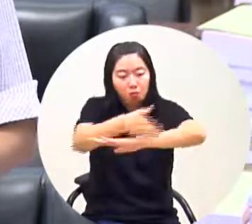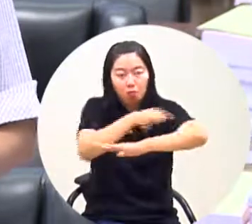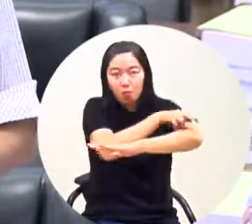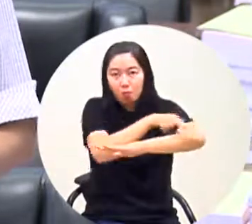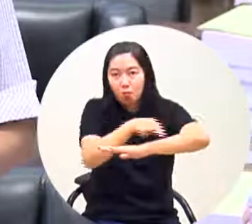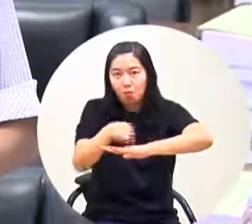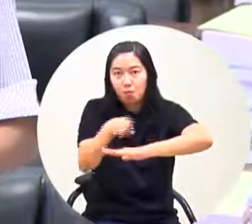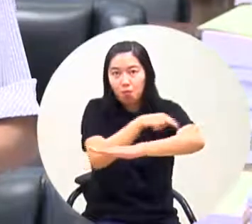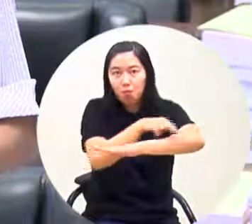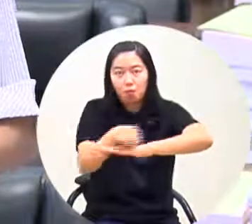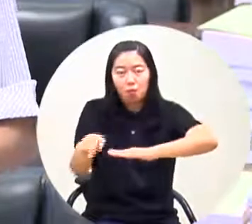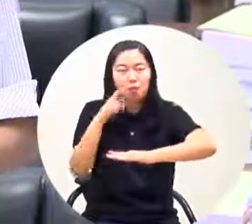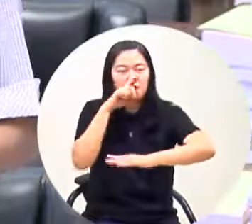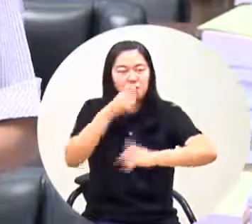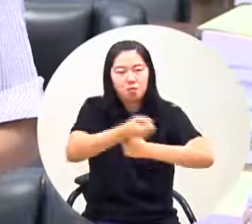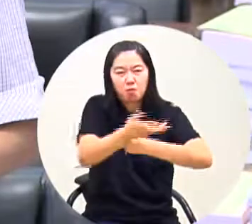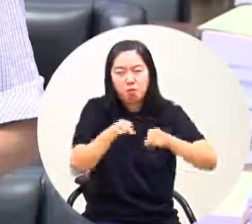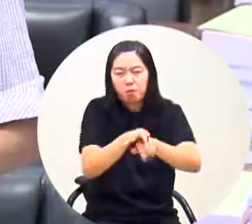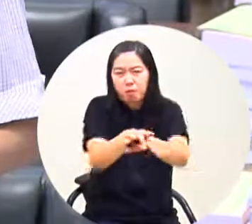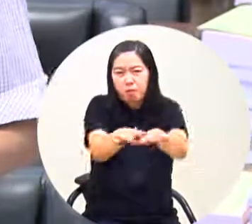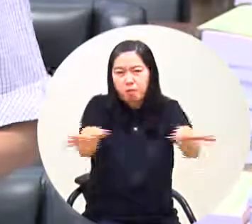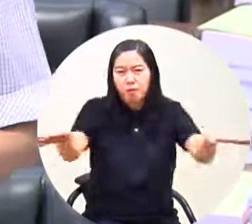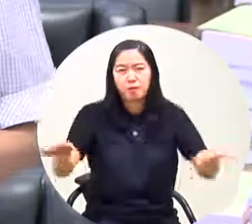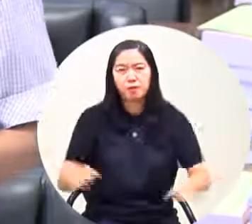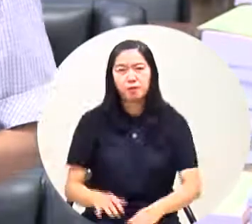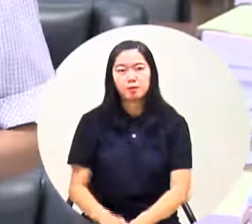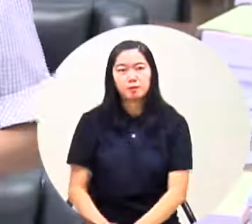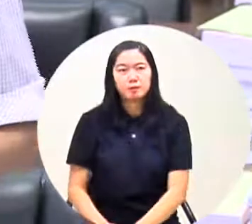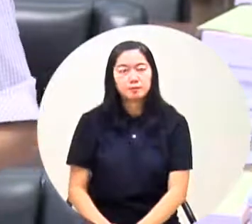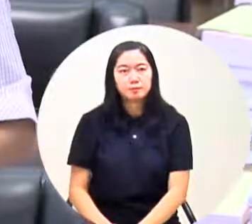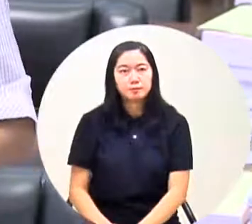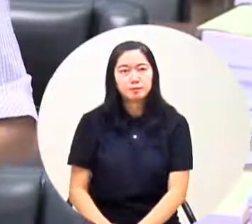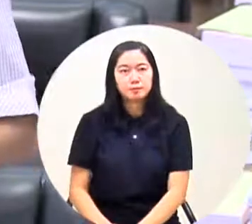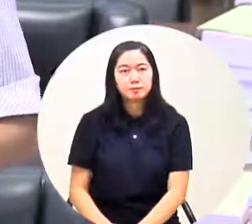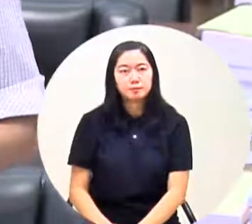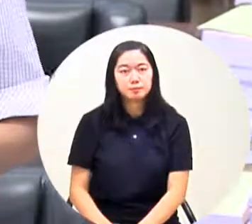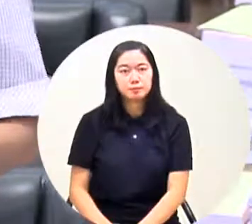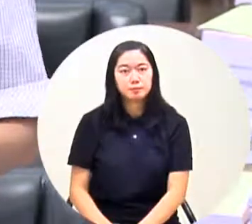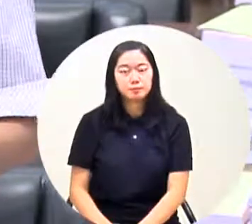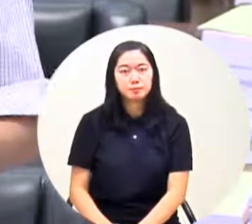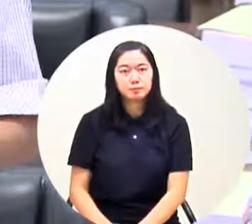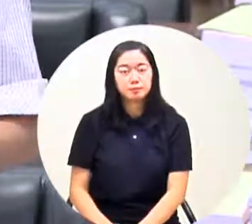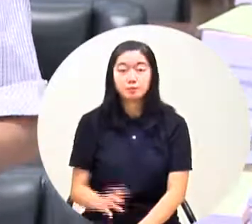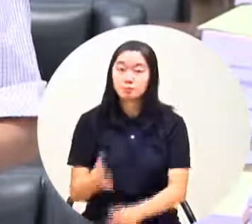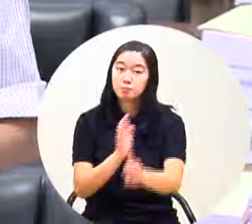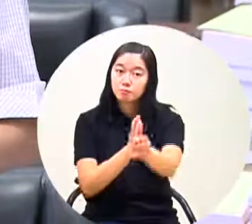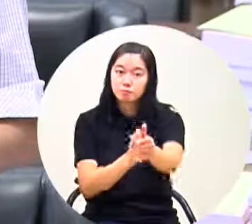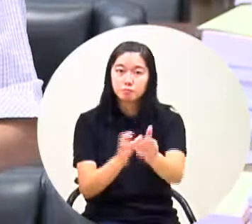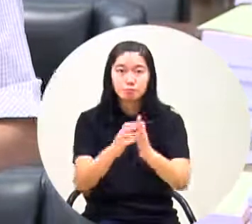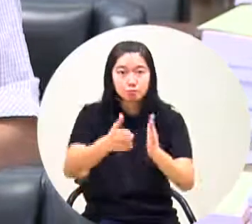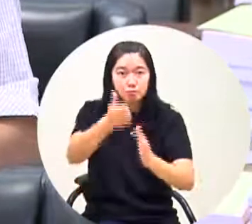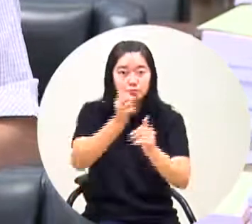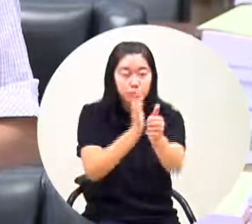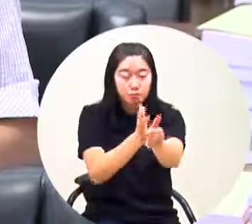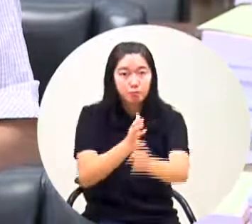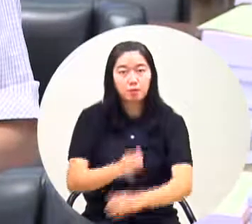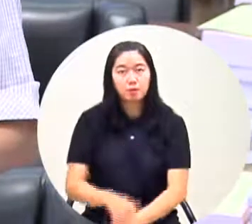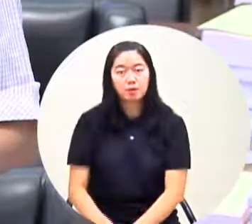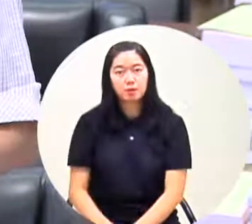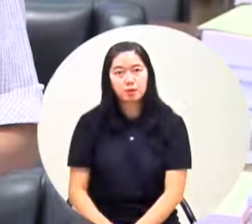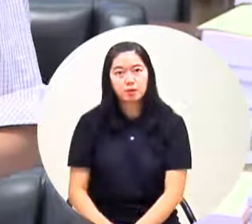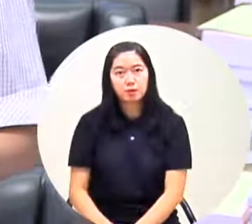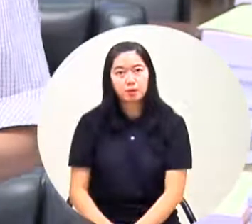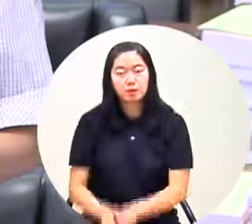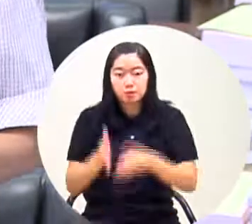大的一个污染，哦，在此我想请问，局长哈，环保局长哈。针对